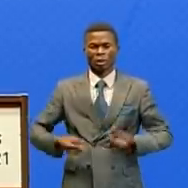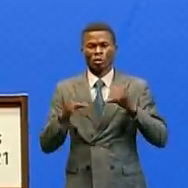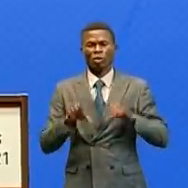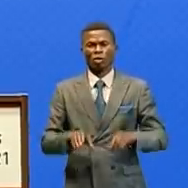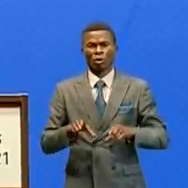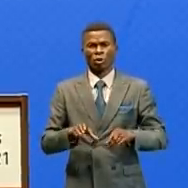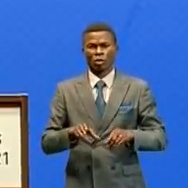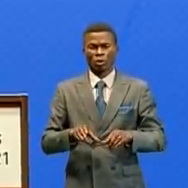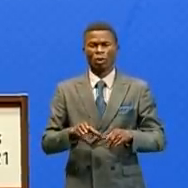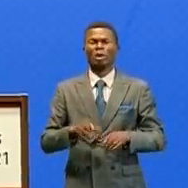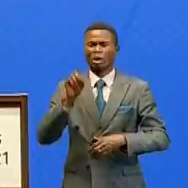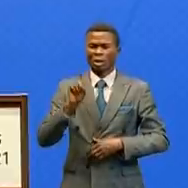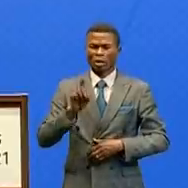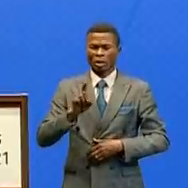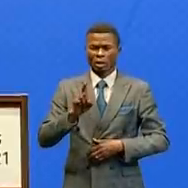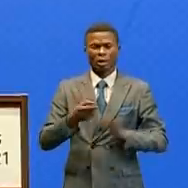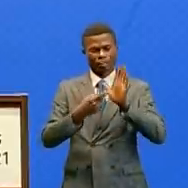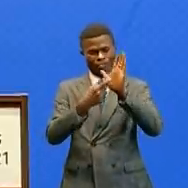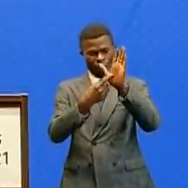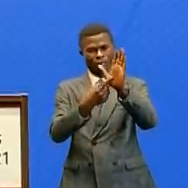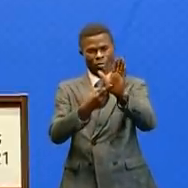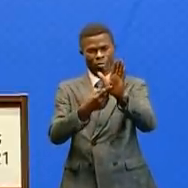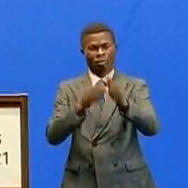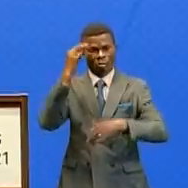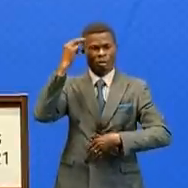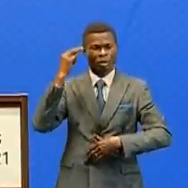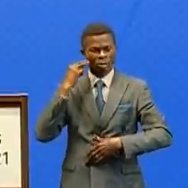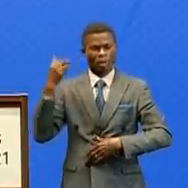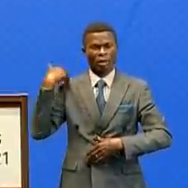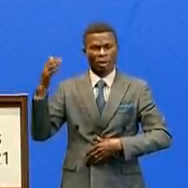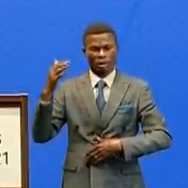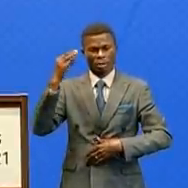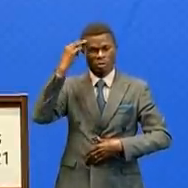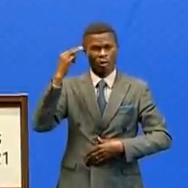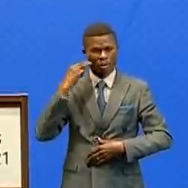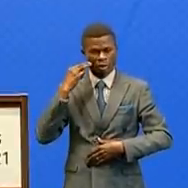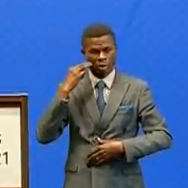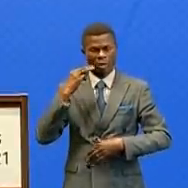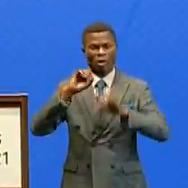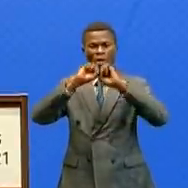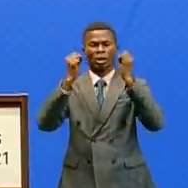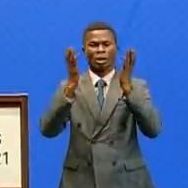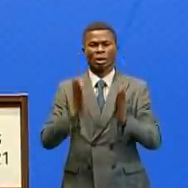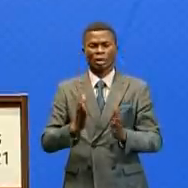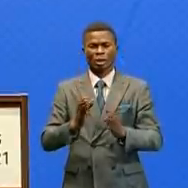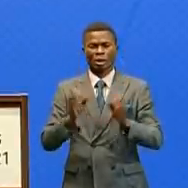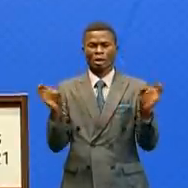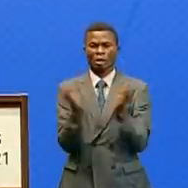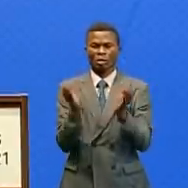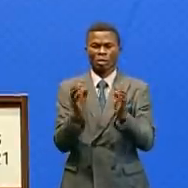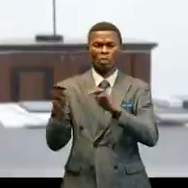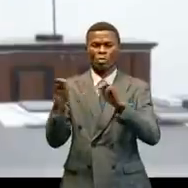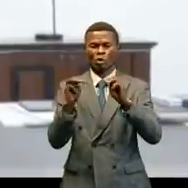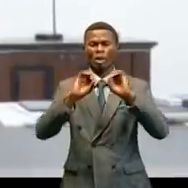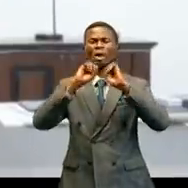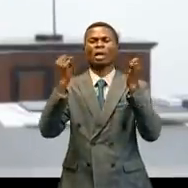Congo, Prodige, a été présenté par le ministre d'État, ministre de l'entrepreneuriat de petites et moyennes